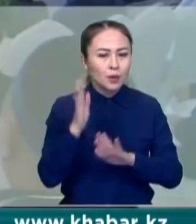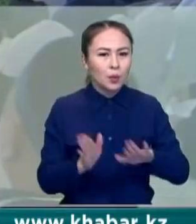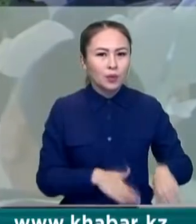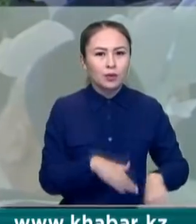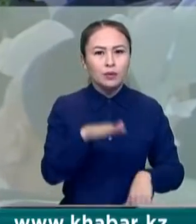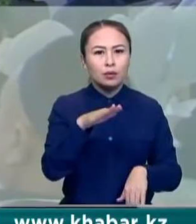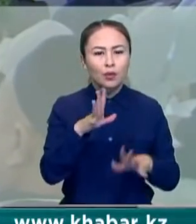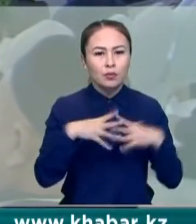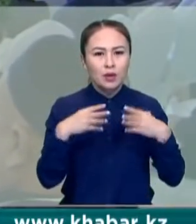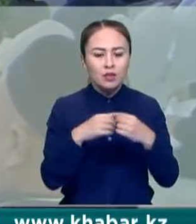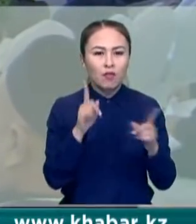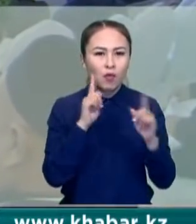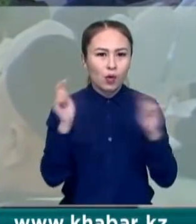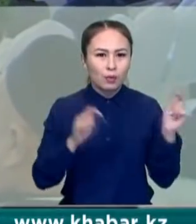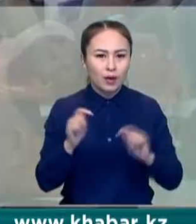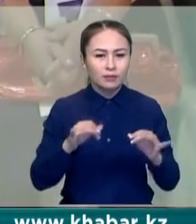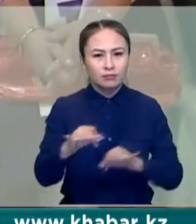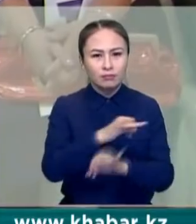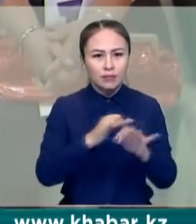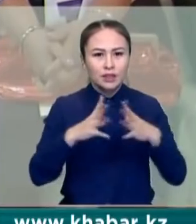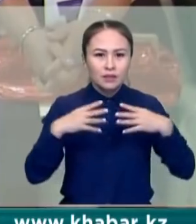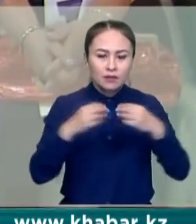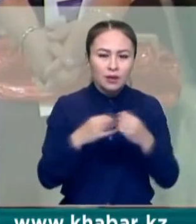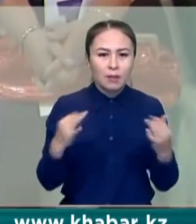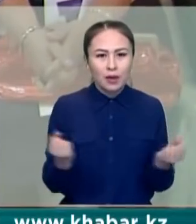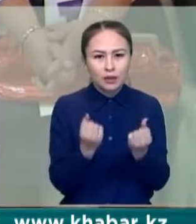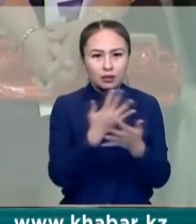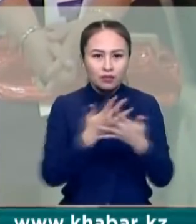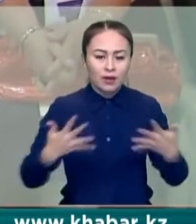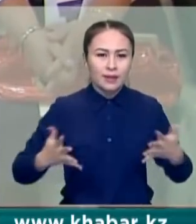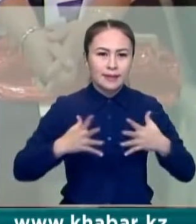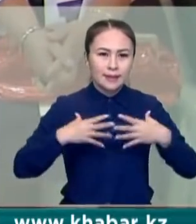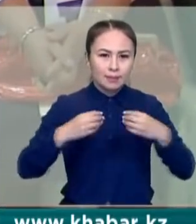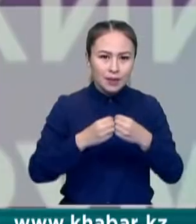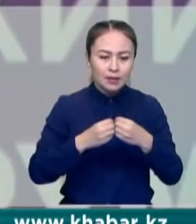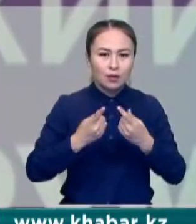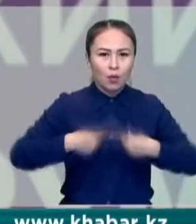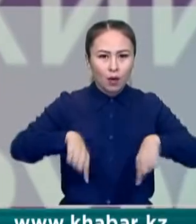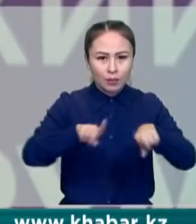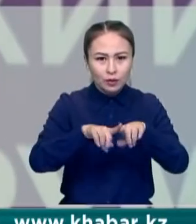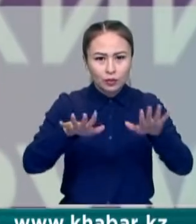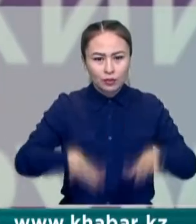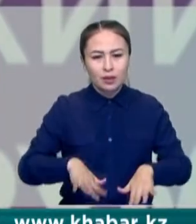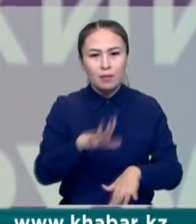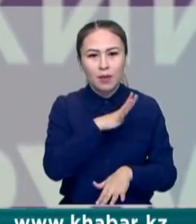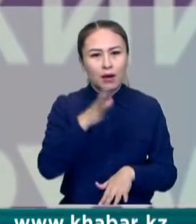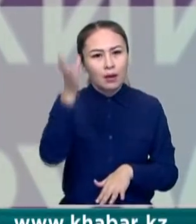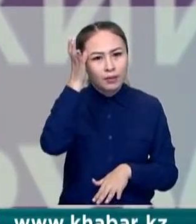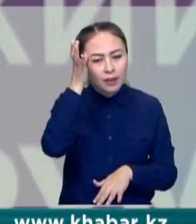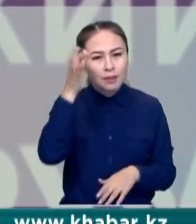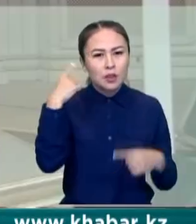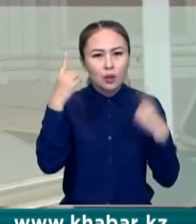өнеге отбасылық форумында айтылды. Жанұяларда кешенді қолдауға бағытталған отбасылық академия қоғамдық қоры ұйымдастырған шараға